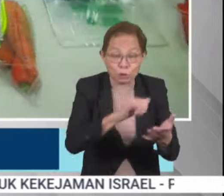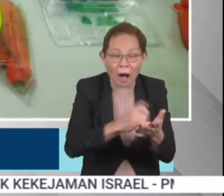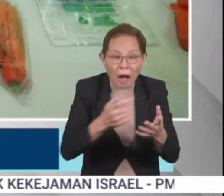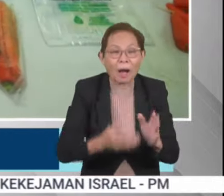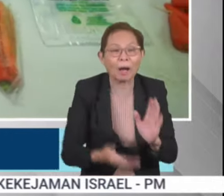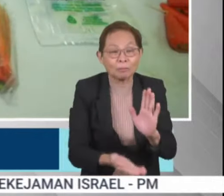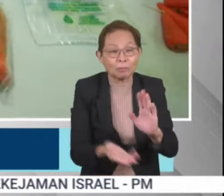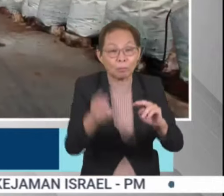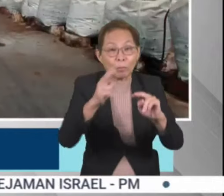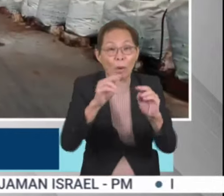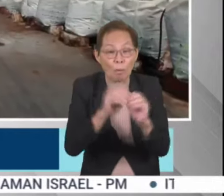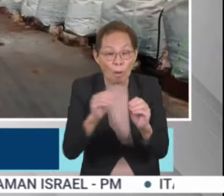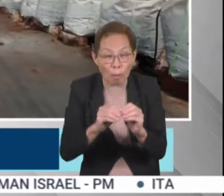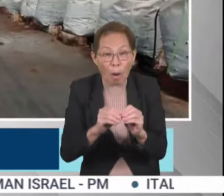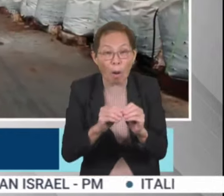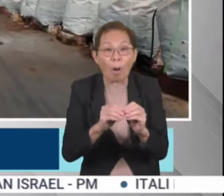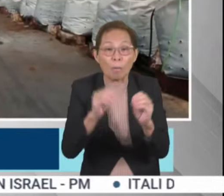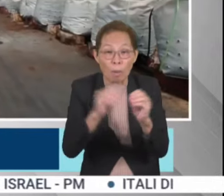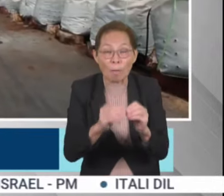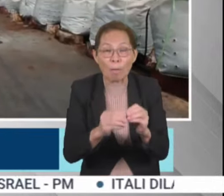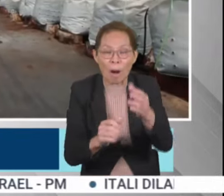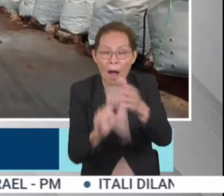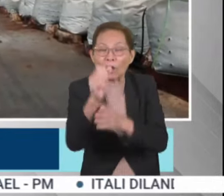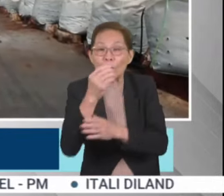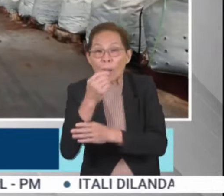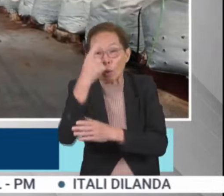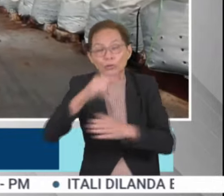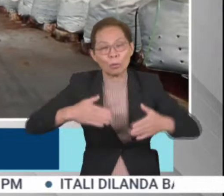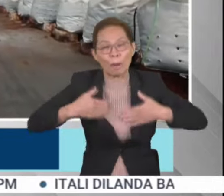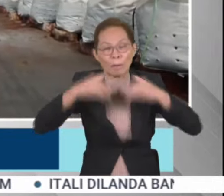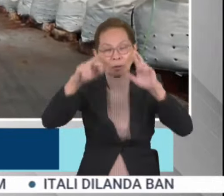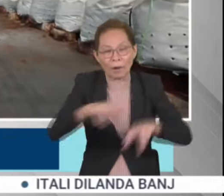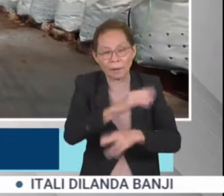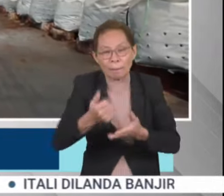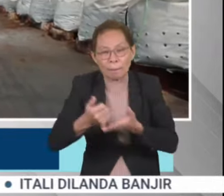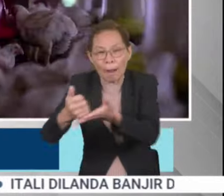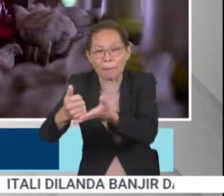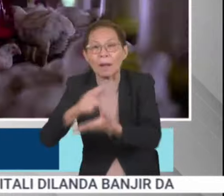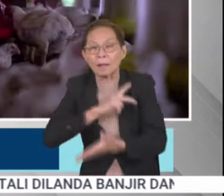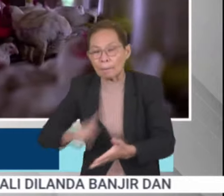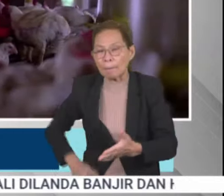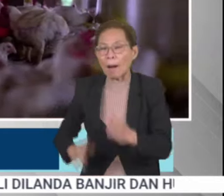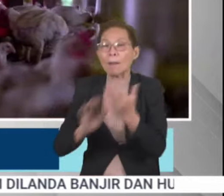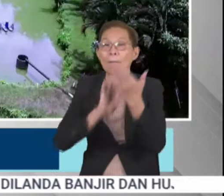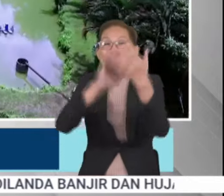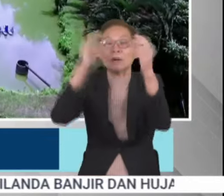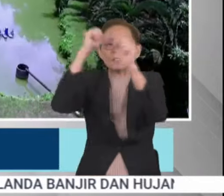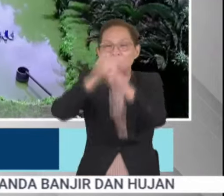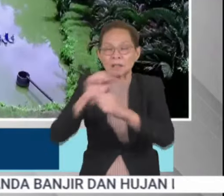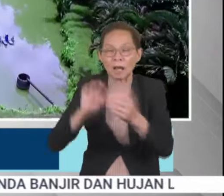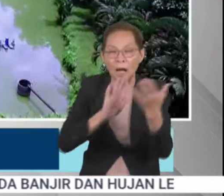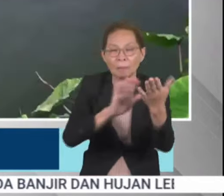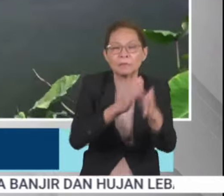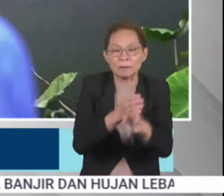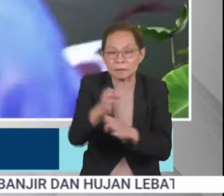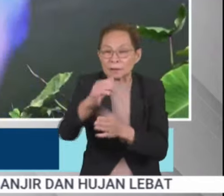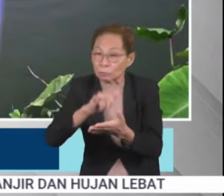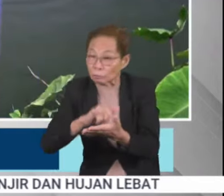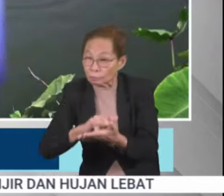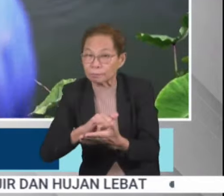meningkatkan produktiviti sektor agro makanan demi kesejahteraan rakyat sekaligus membantu kementerian mengatasi cabaran yang dihadapi sektor berkenaan.